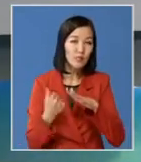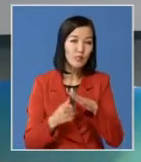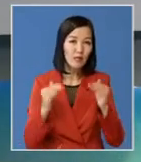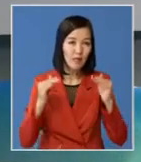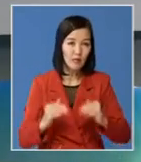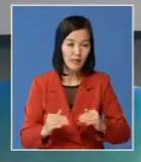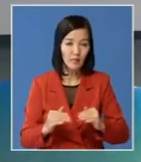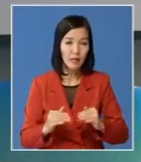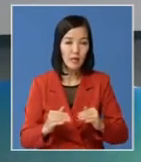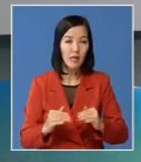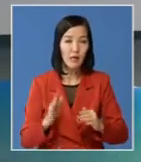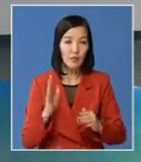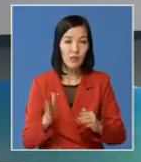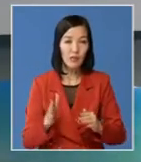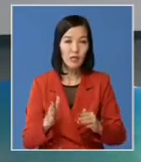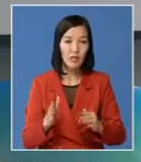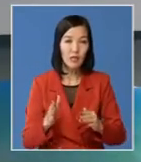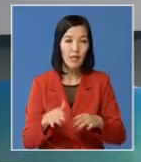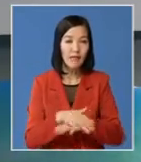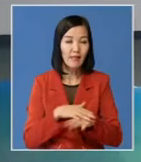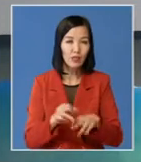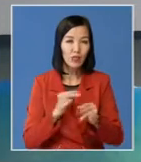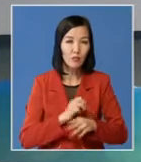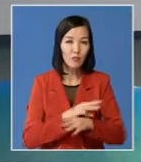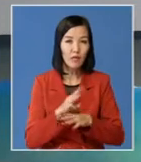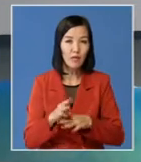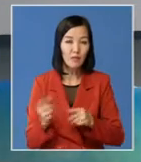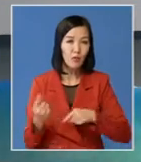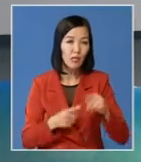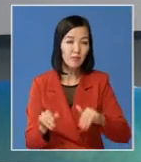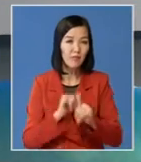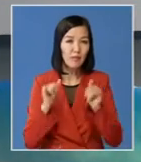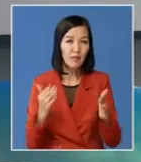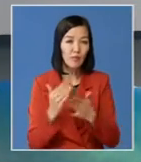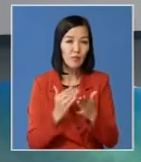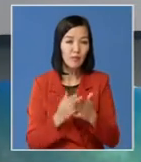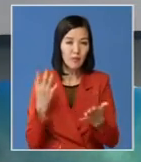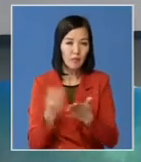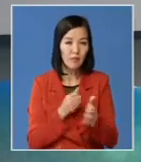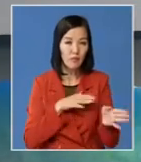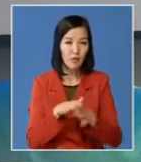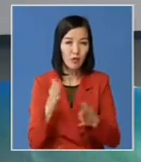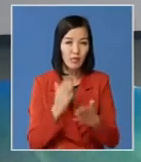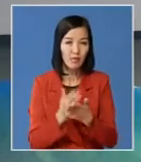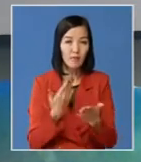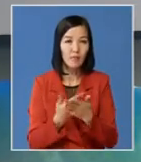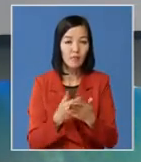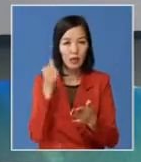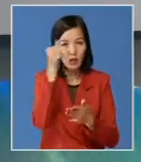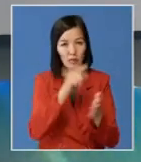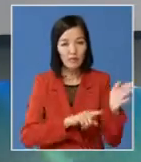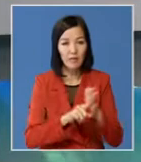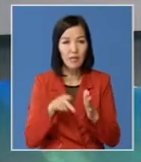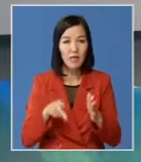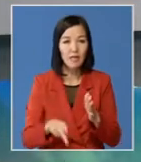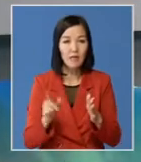біршама азаймақ. Ауданда нәтижелі жұмыспен қамту және жаппай кәсіпкерлікті дамыту бағдарламасы сәтімен жүзеге асып жатыр. Мәселен, жыл басынан бері